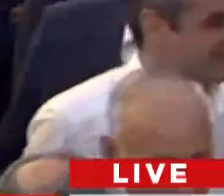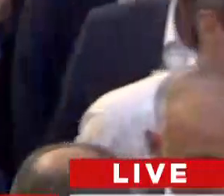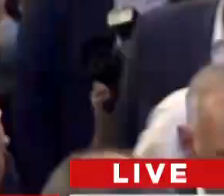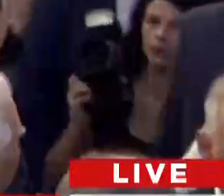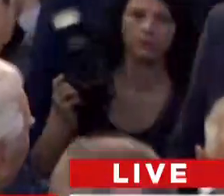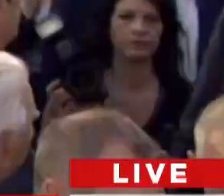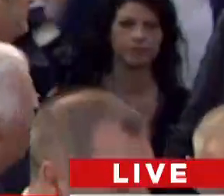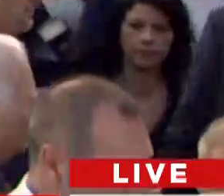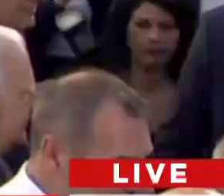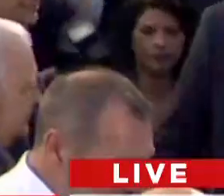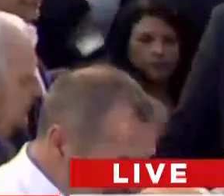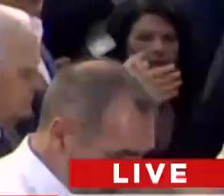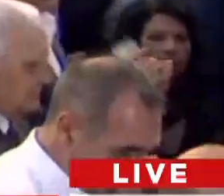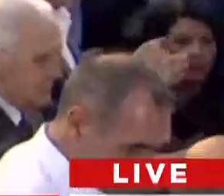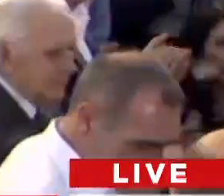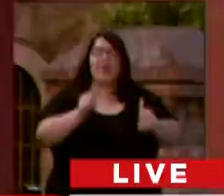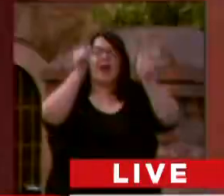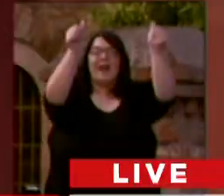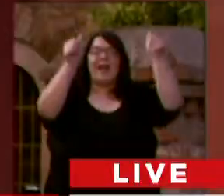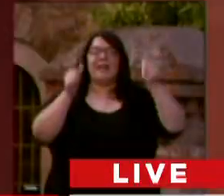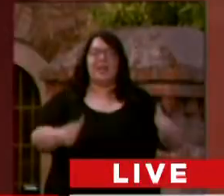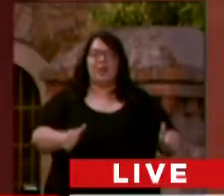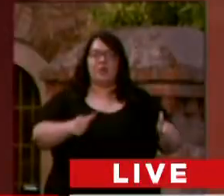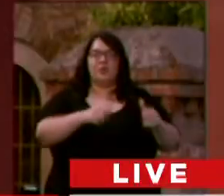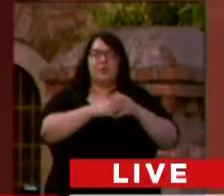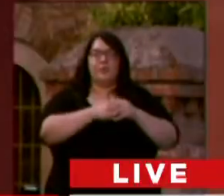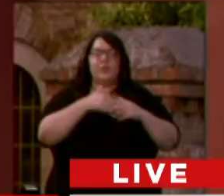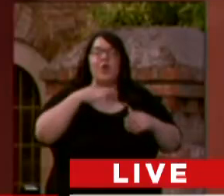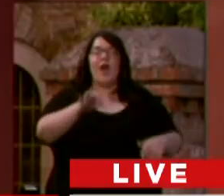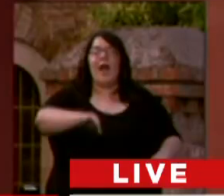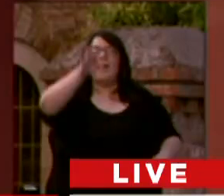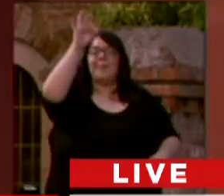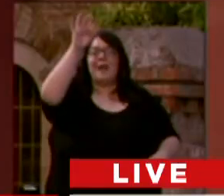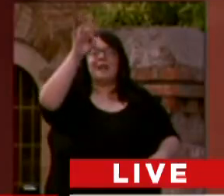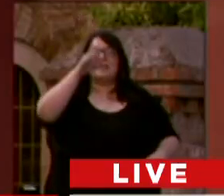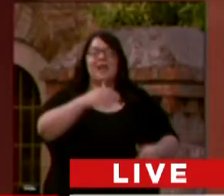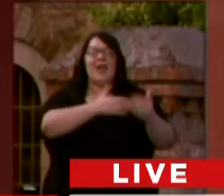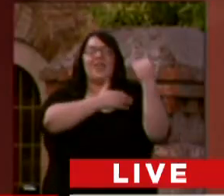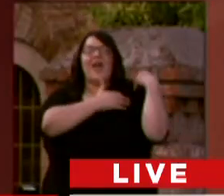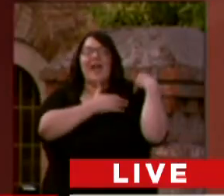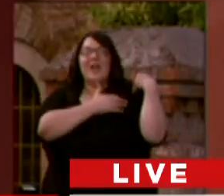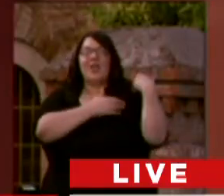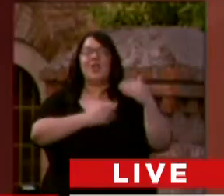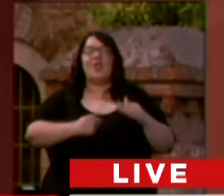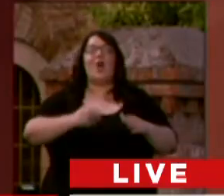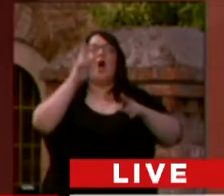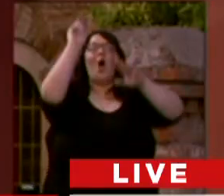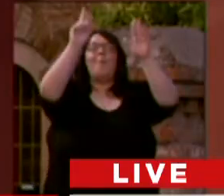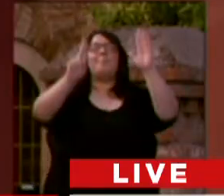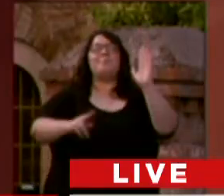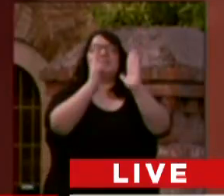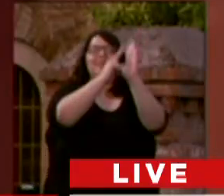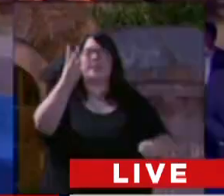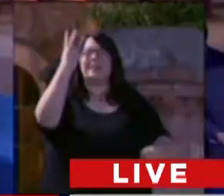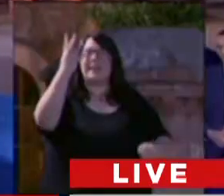Πρωθυπουργό Γιώργο Παπανδρέου αλλά και τον Αλέξη Τσίπρα. Επέλεξα προσωπικά να ηγηθώ του ψηφοδελτίου της Νέας Δημοκρατίας στην